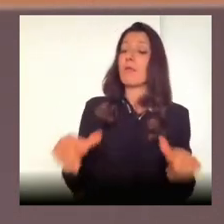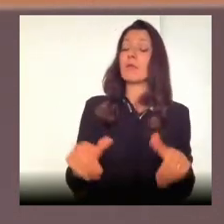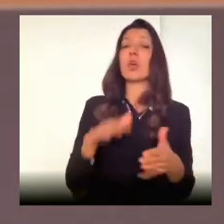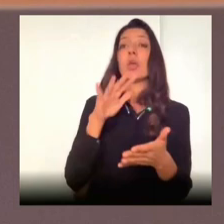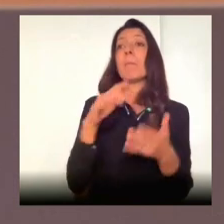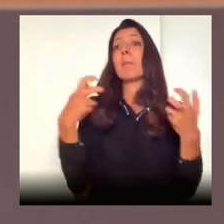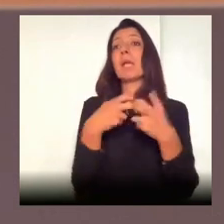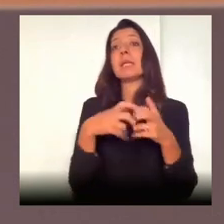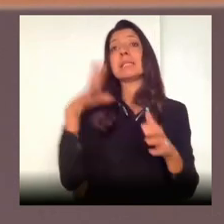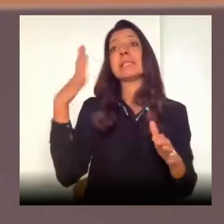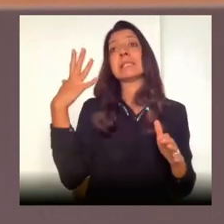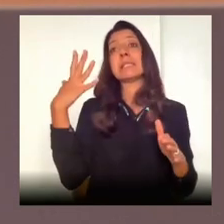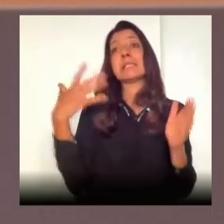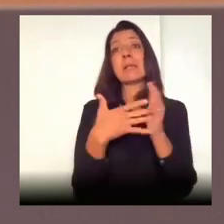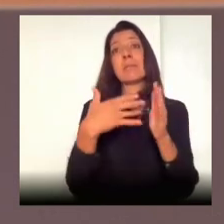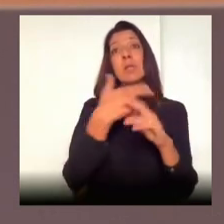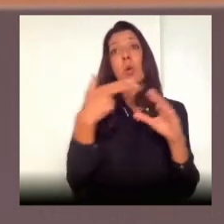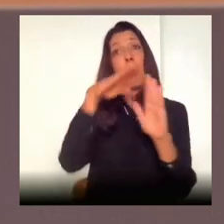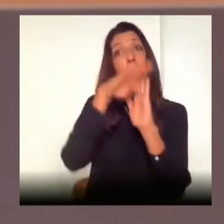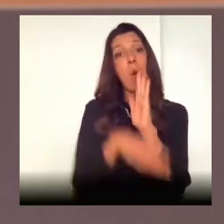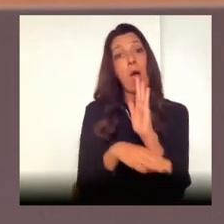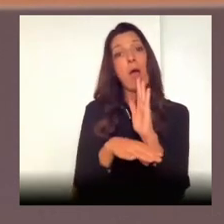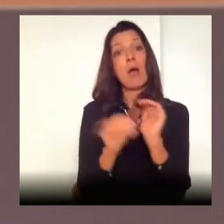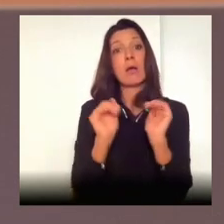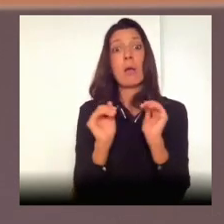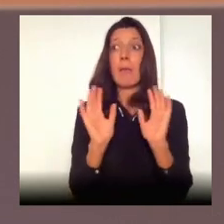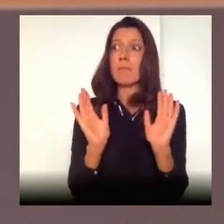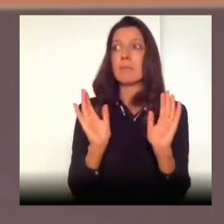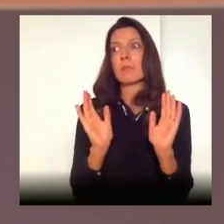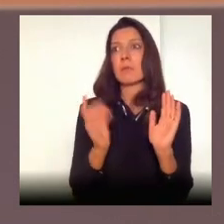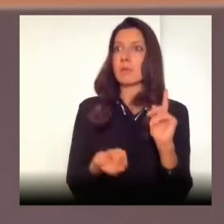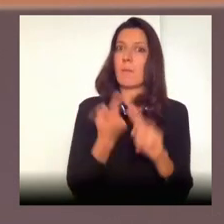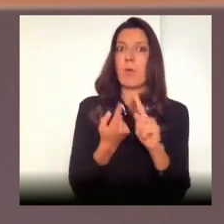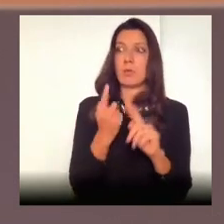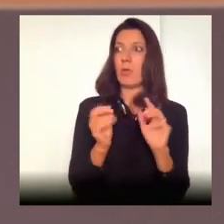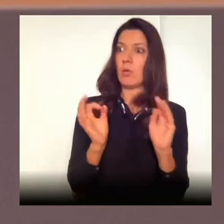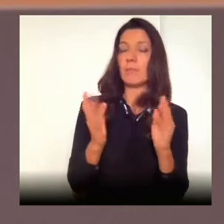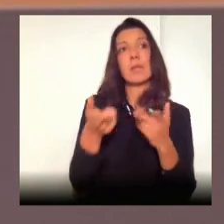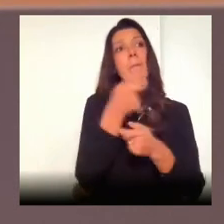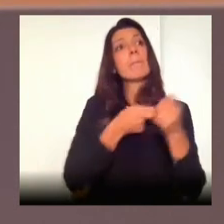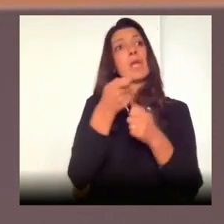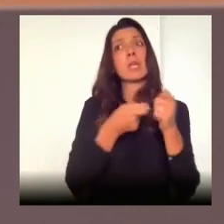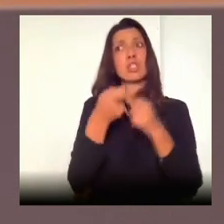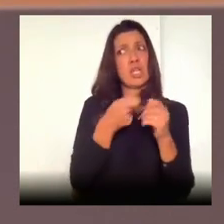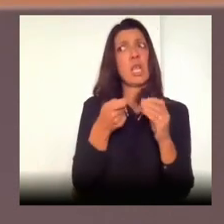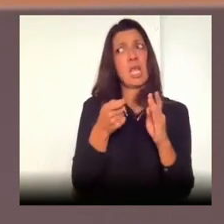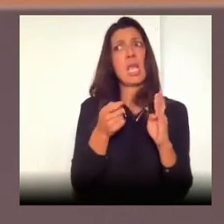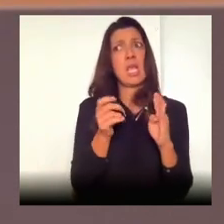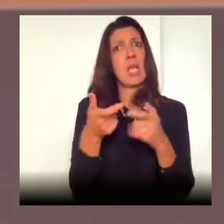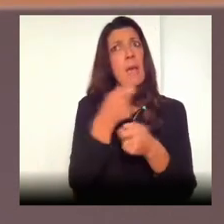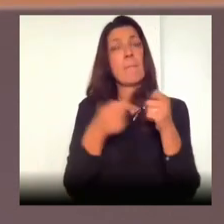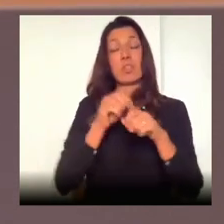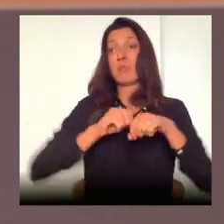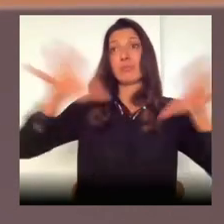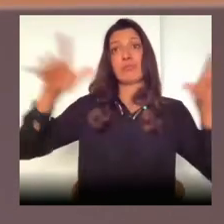je trouve qu'il a sa place. un marché de niche, hein, je le reconnais. C'est pas, ça va pas être